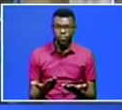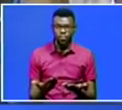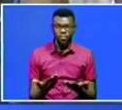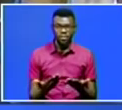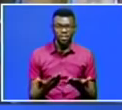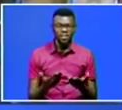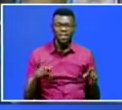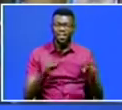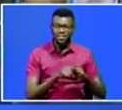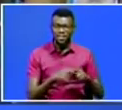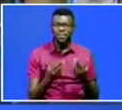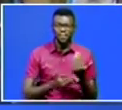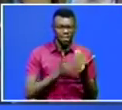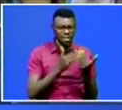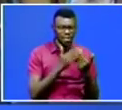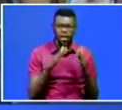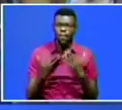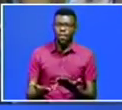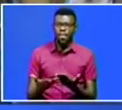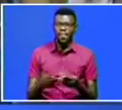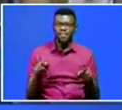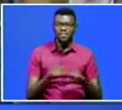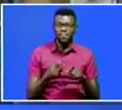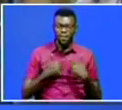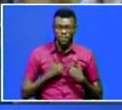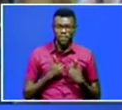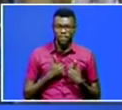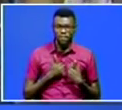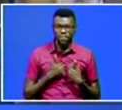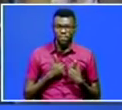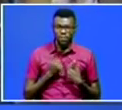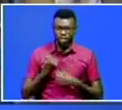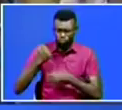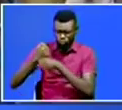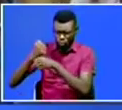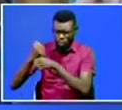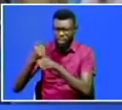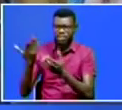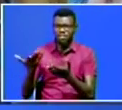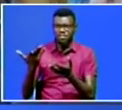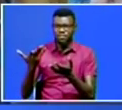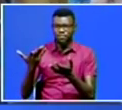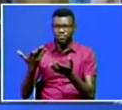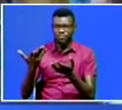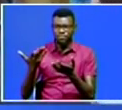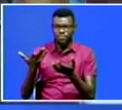vouchers tunawahifadhi. Pia tuko na kitu tunaita career shadowing, tunawapeleka